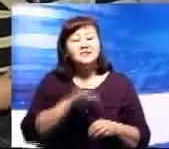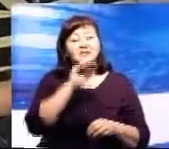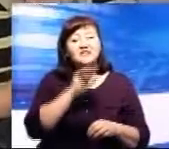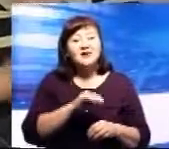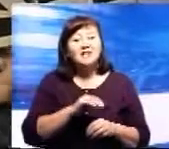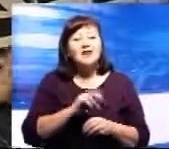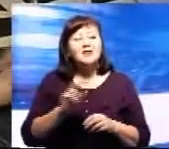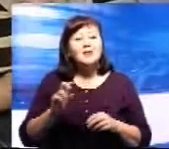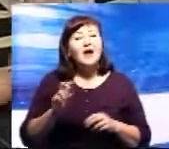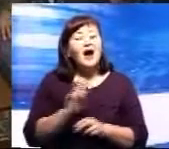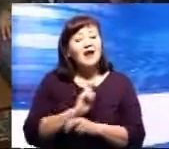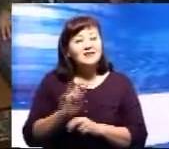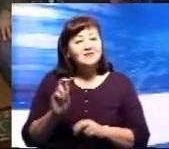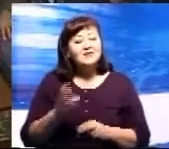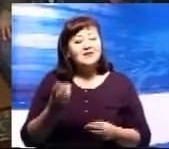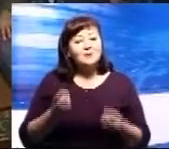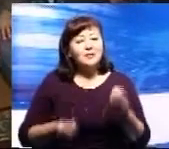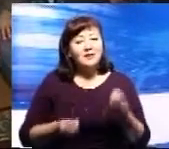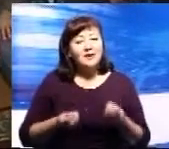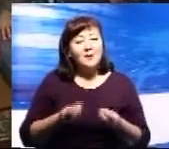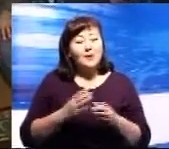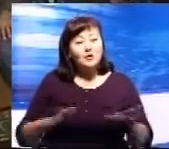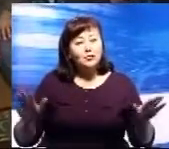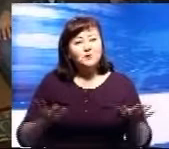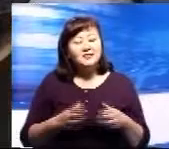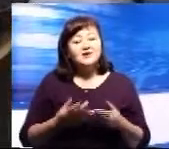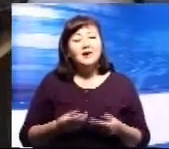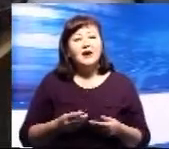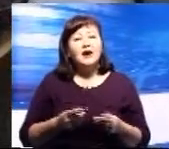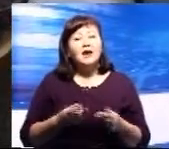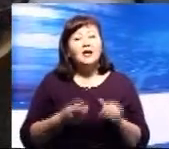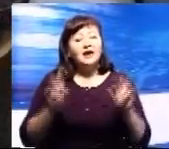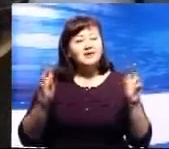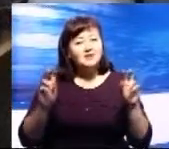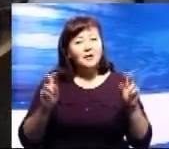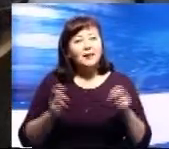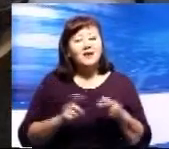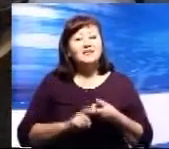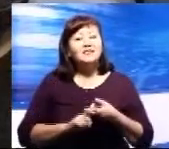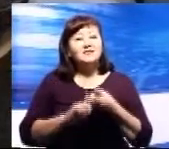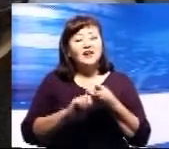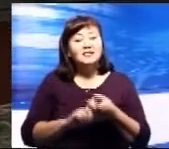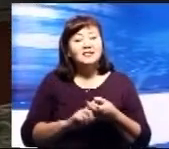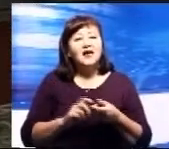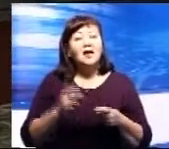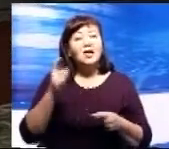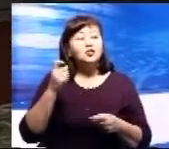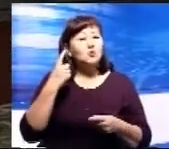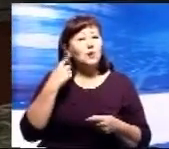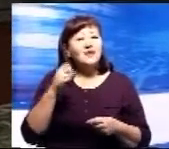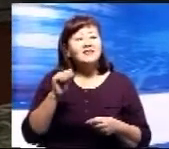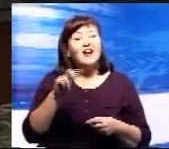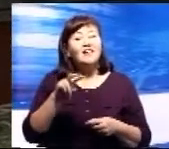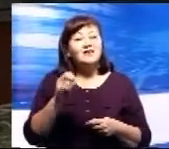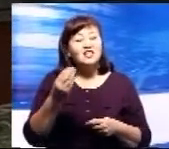профессиональные артисты. В этом году конкурс приурочен к 100-летию движения партии «Алаш» и Дню инвалидов. Организаторы отмечают, подобные мероприятия